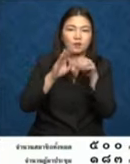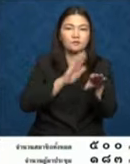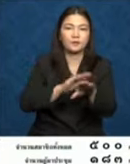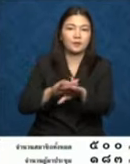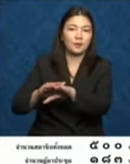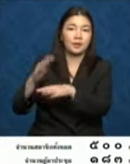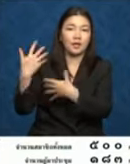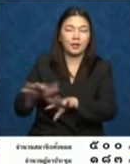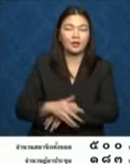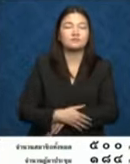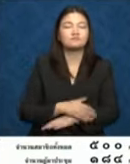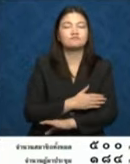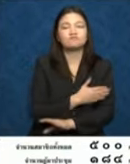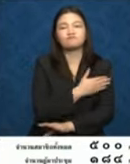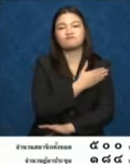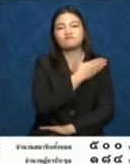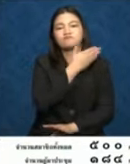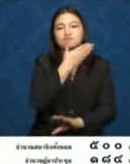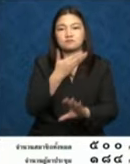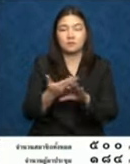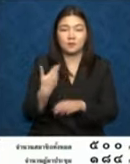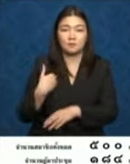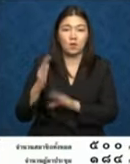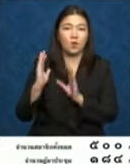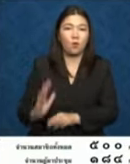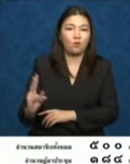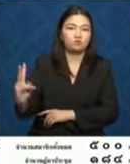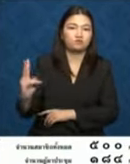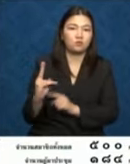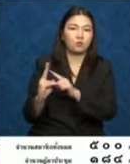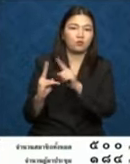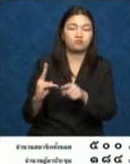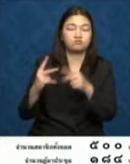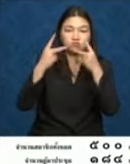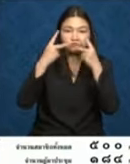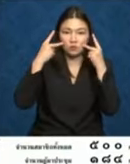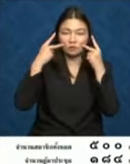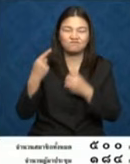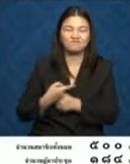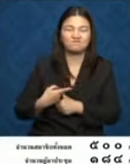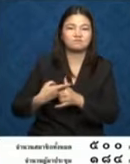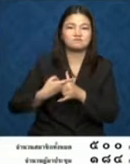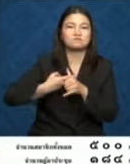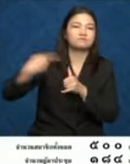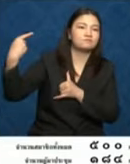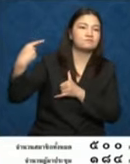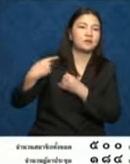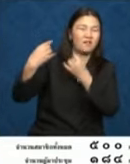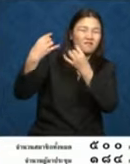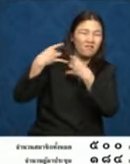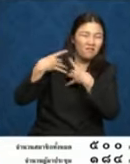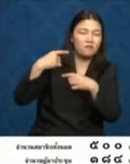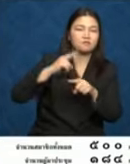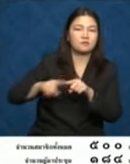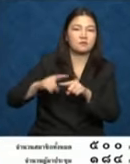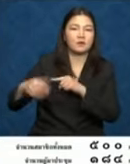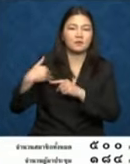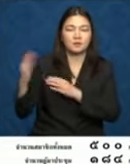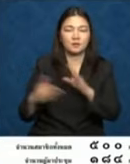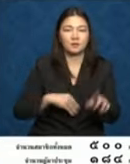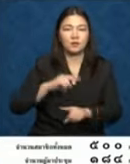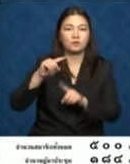หลังจากนั้นไม่นานครับมีสองชายชะกันครับบุกทำร้ายเลยครับและอีกท่านนี้นะท่านที่3เมื่อวัน